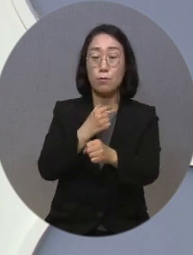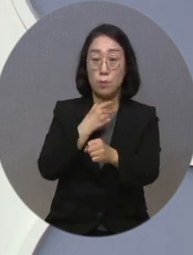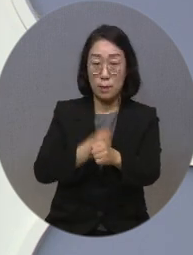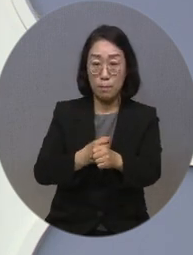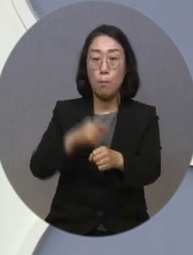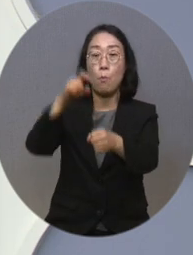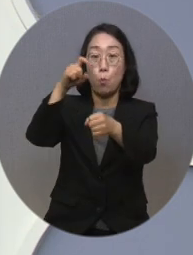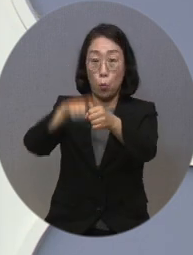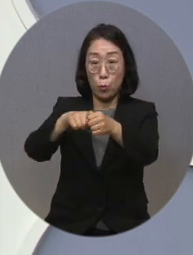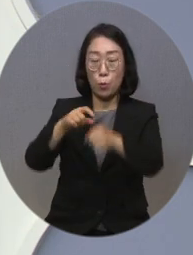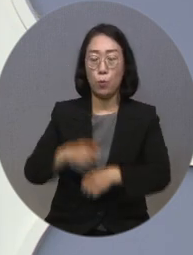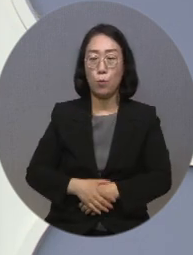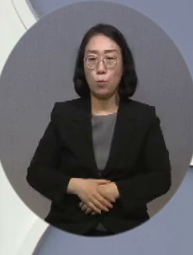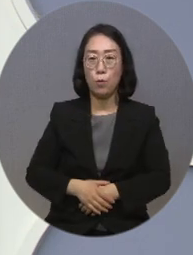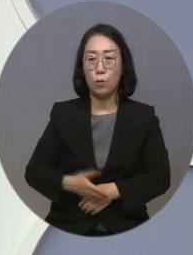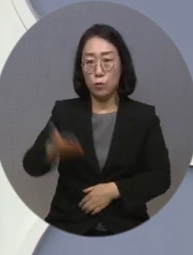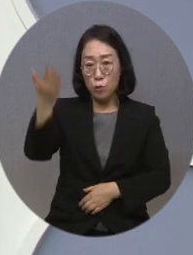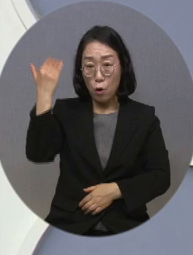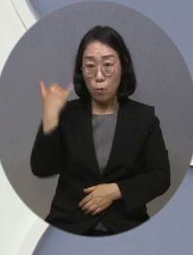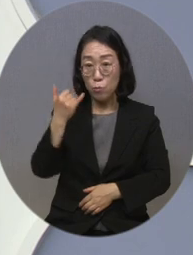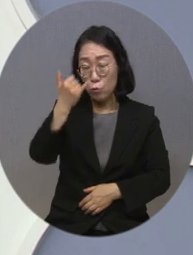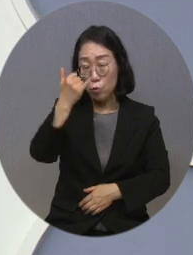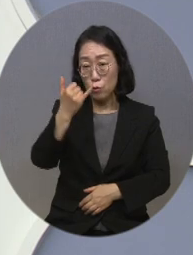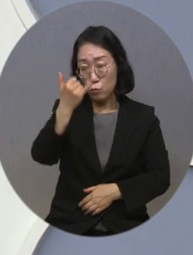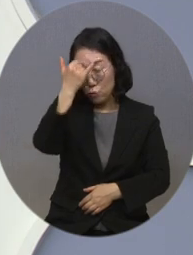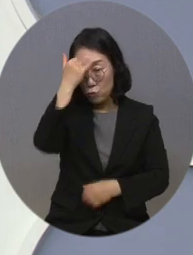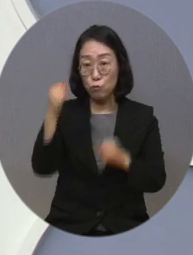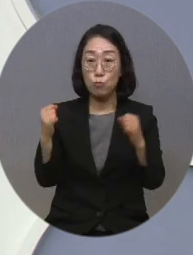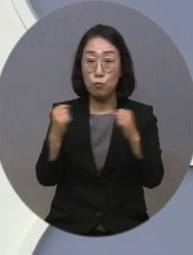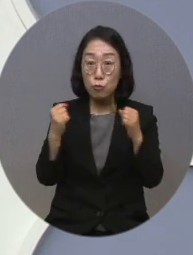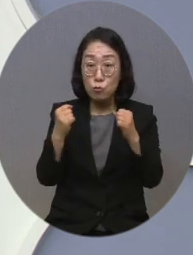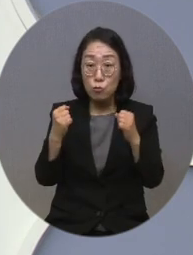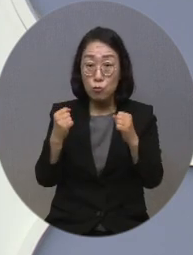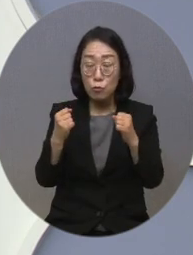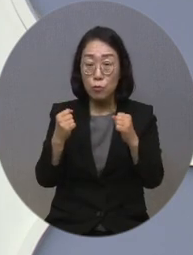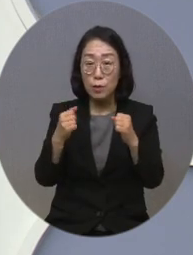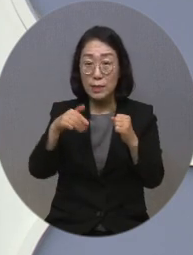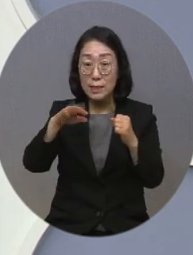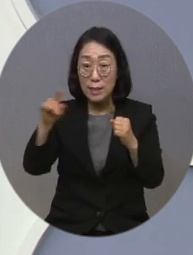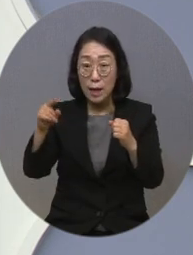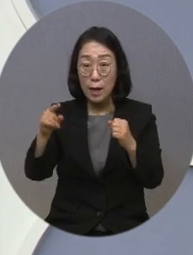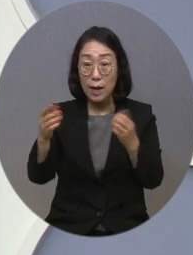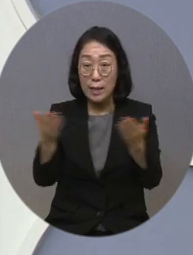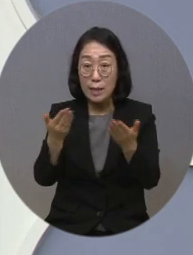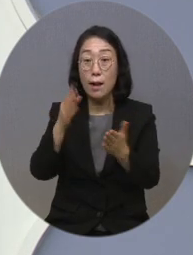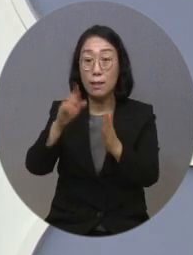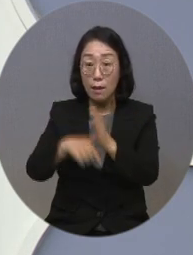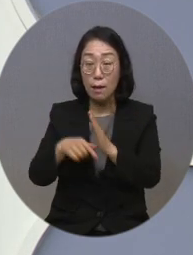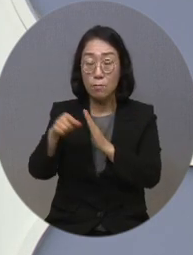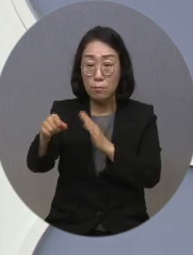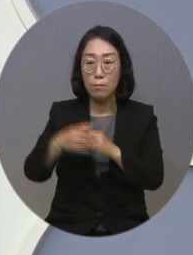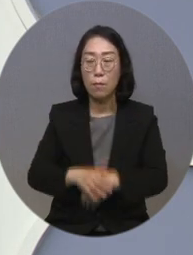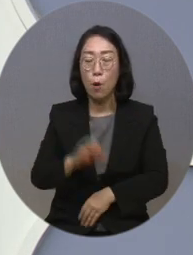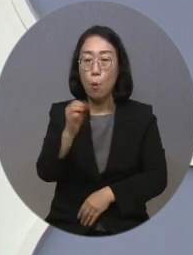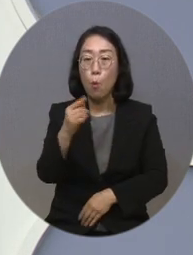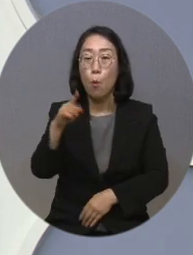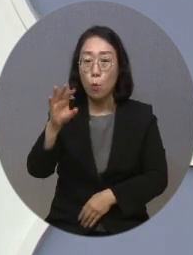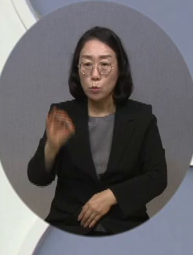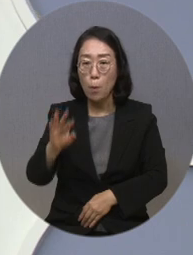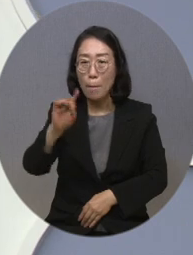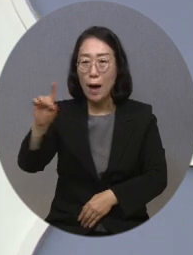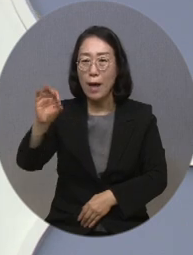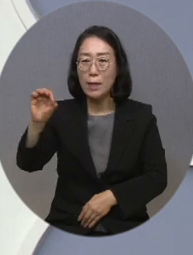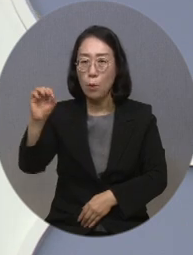그래서 그 당시 제가 지사할 때는 바이오 하면 오송이라고 그랬습니다. 그러니 말이에요. 지금은 그 오송의 이름이 좀 들어가고